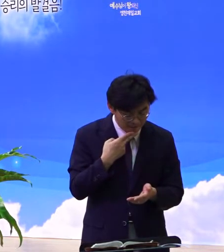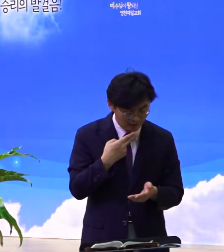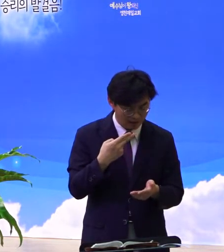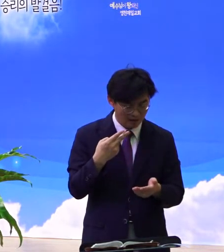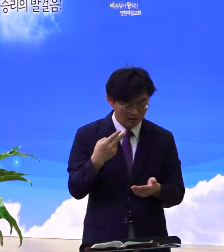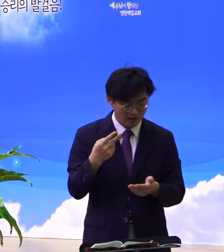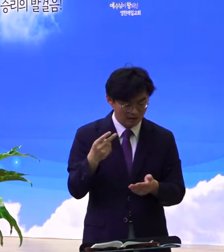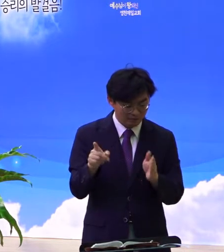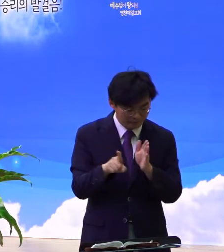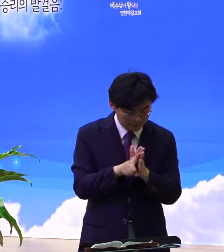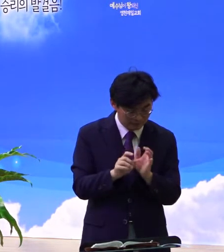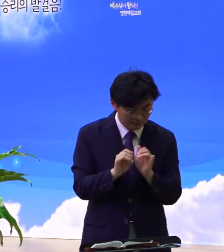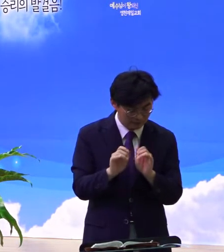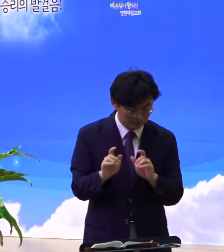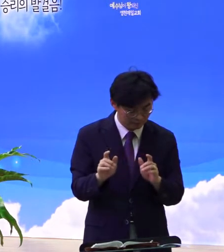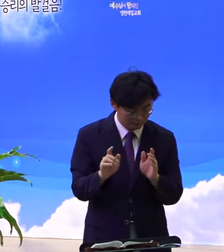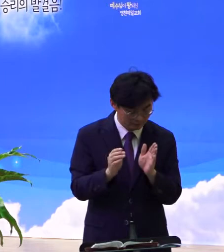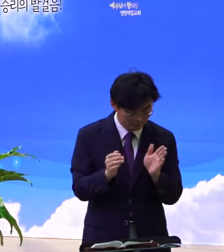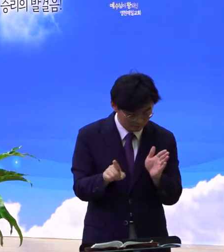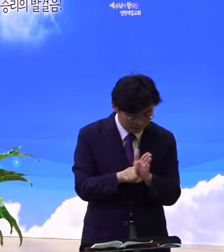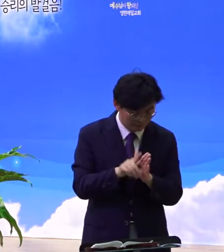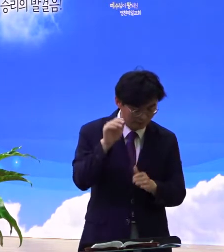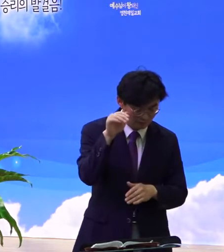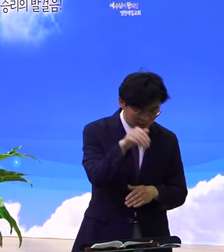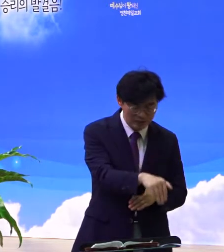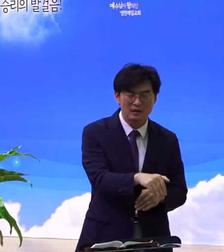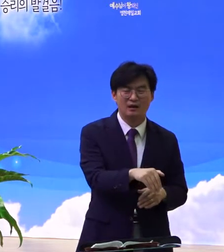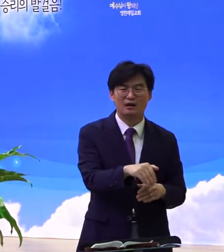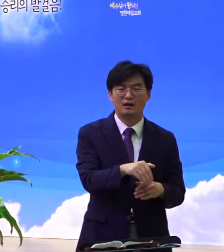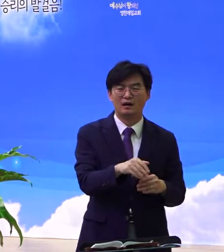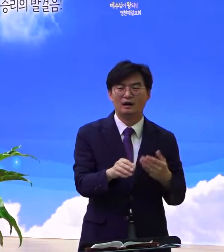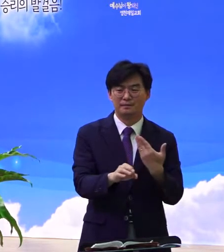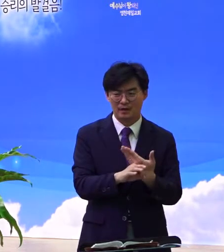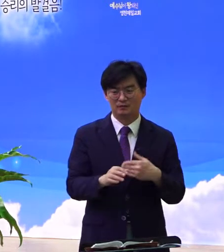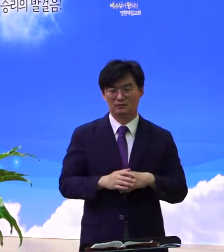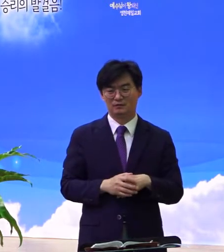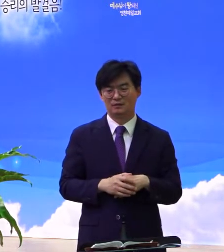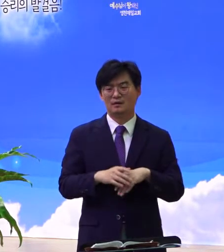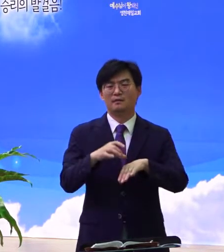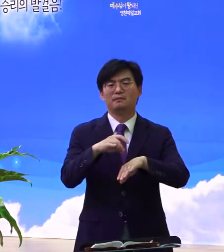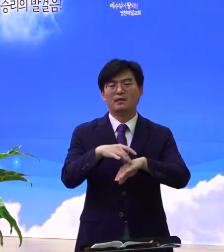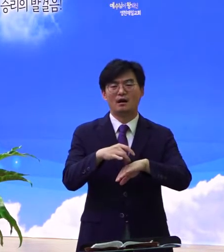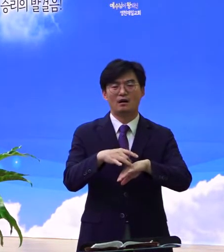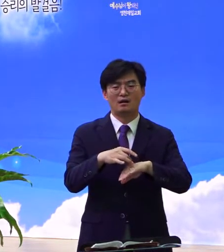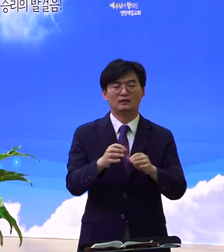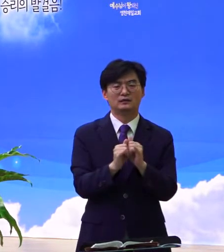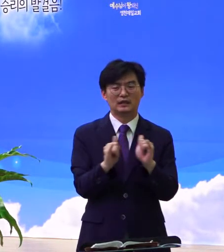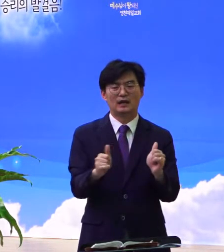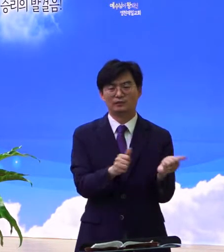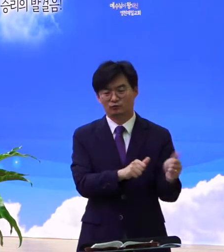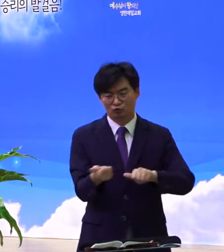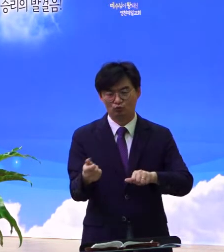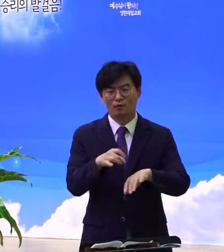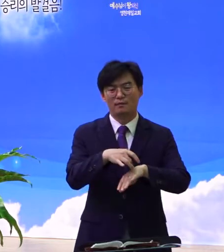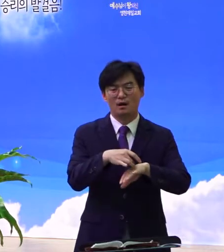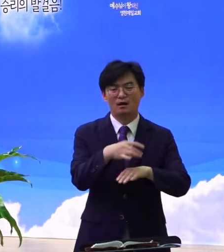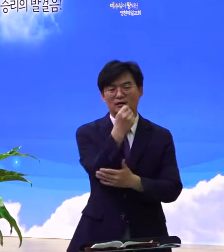신앙생활을 하고 있지만 죽은 지 이미 오랜 뼈같이 만들어져 버리는